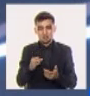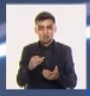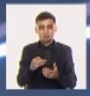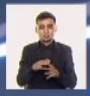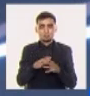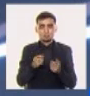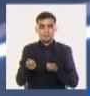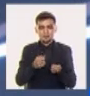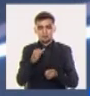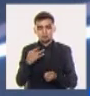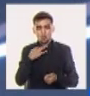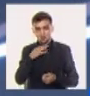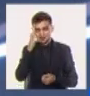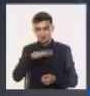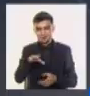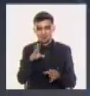пытается исправить ситуацию.